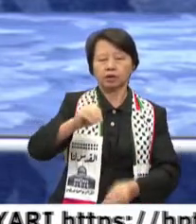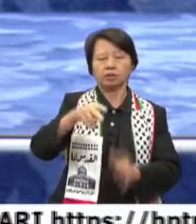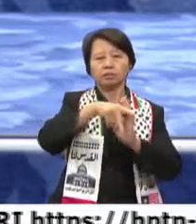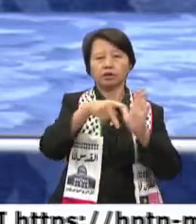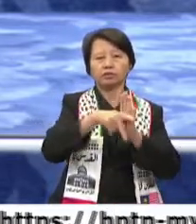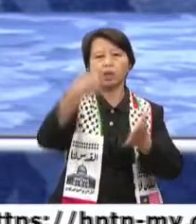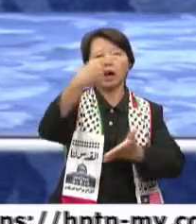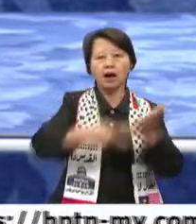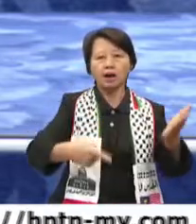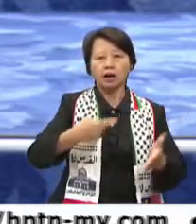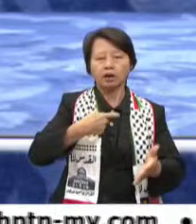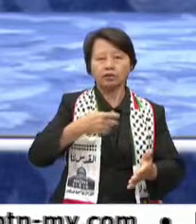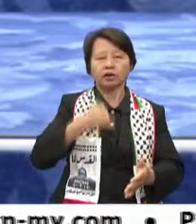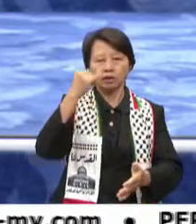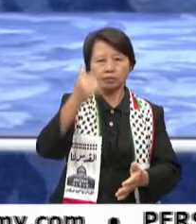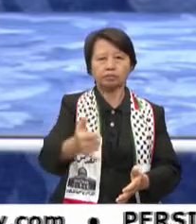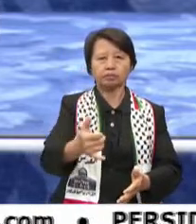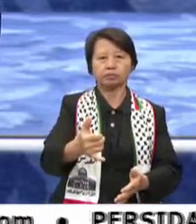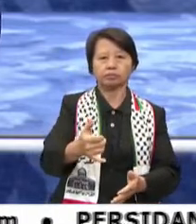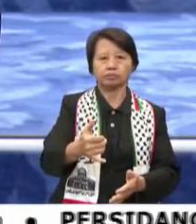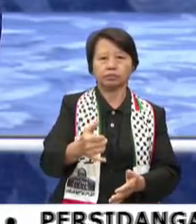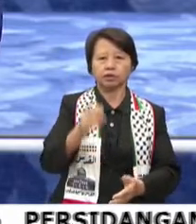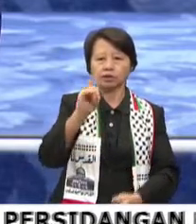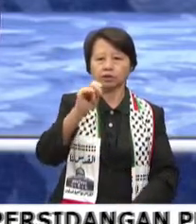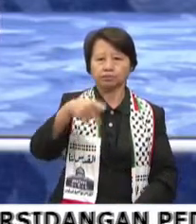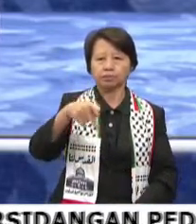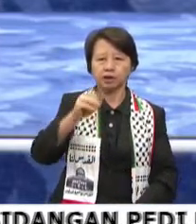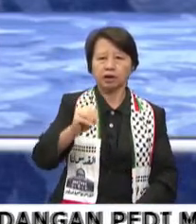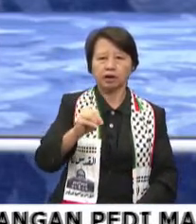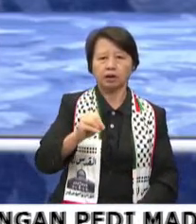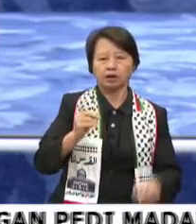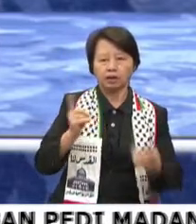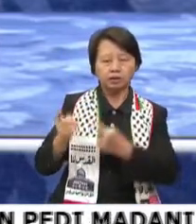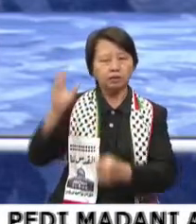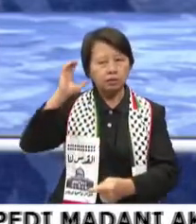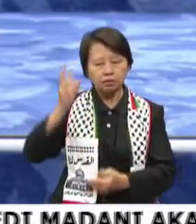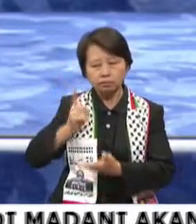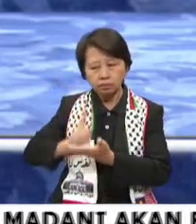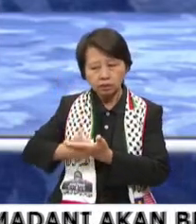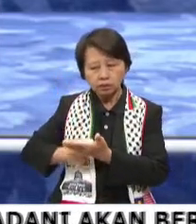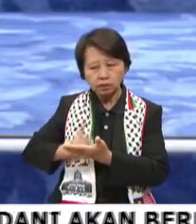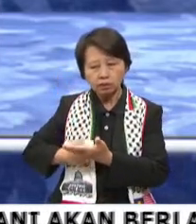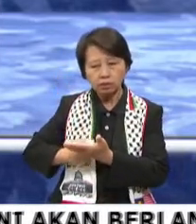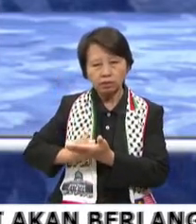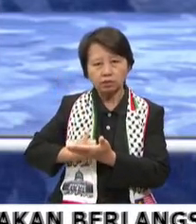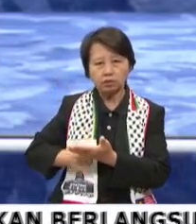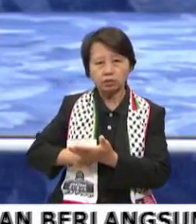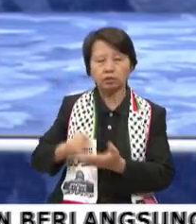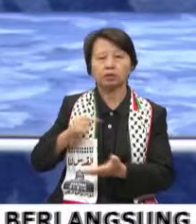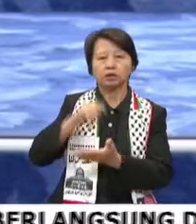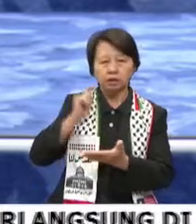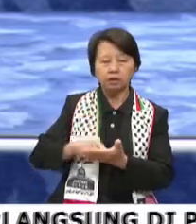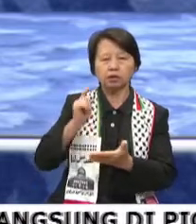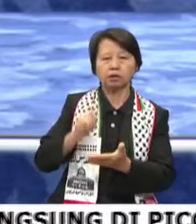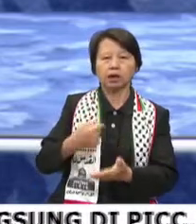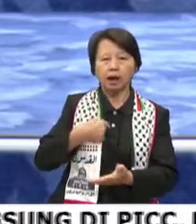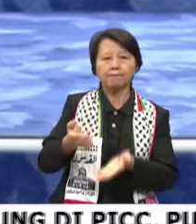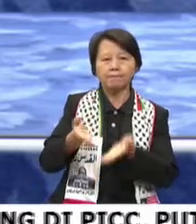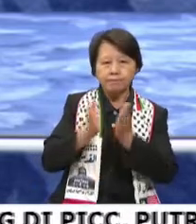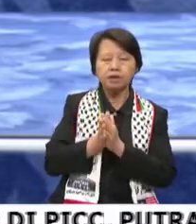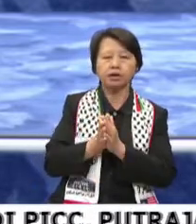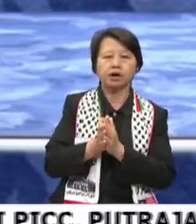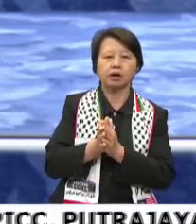apa Saya beri ruang TPM dengar pandangan mereka bincang ini yang saya